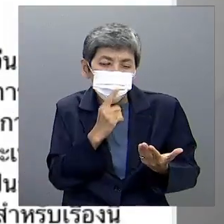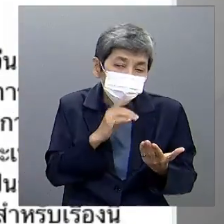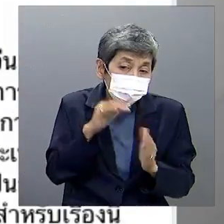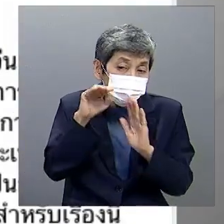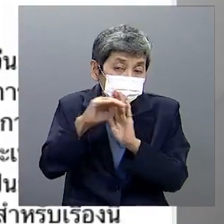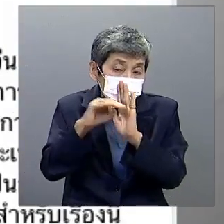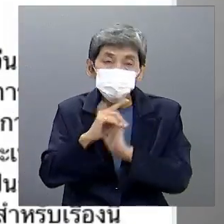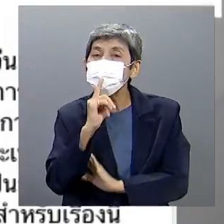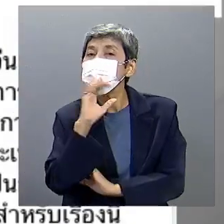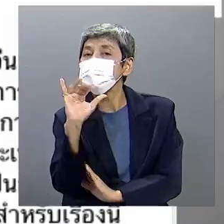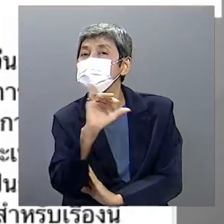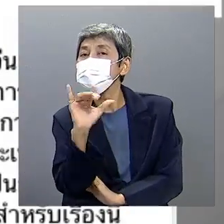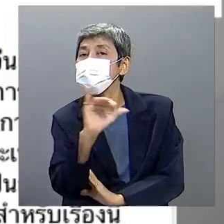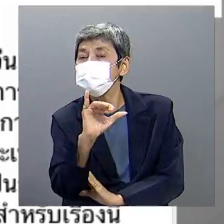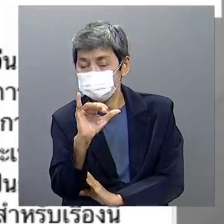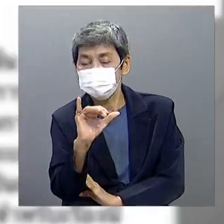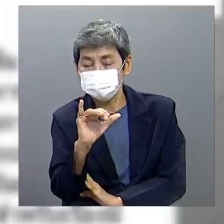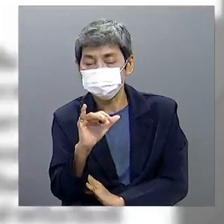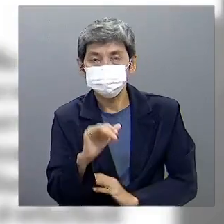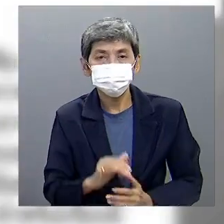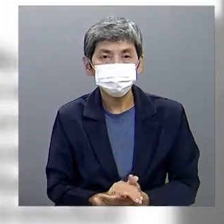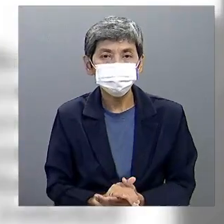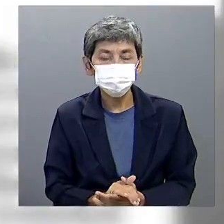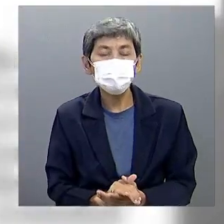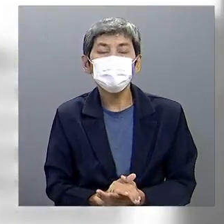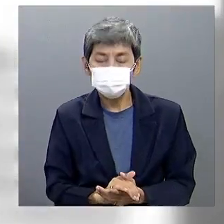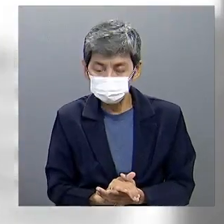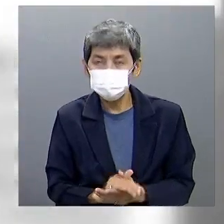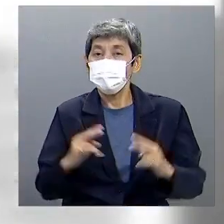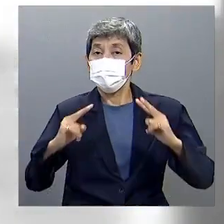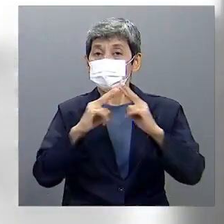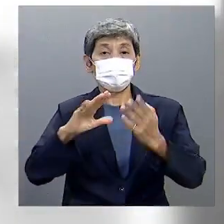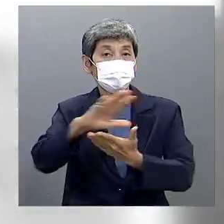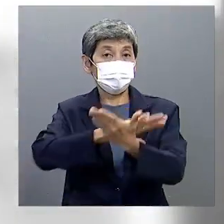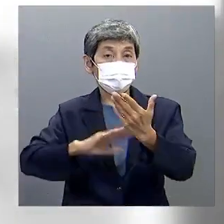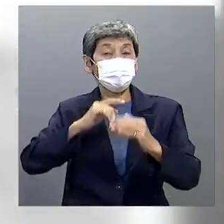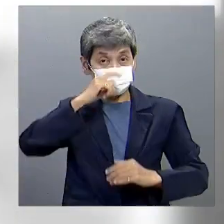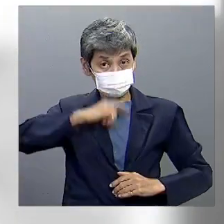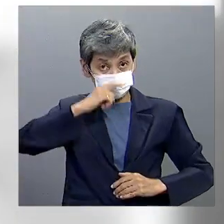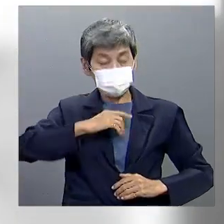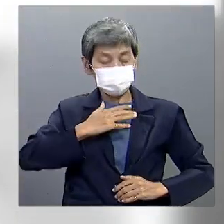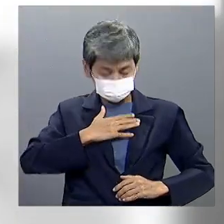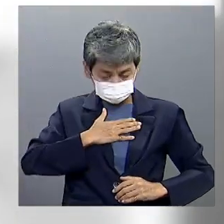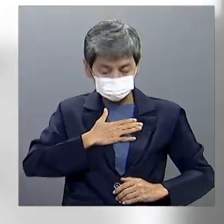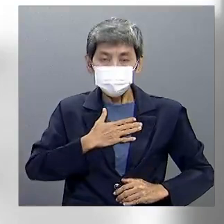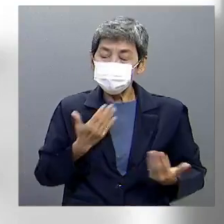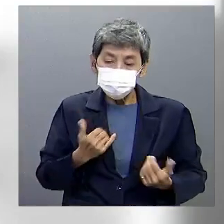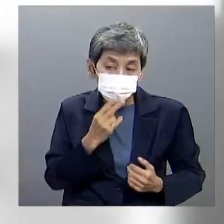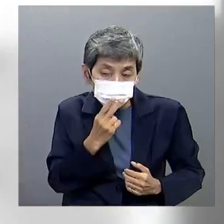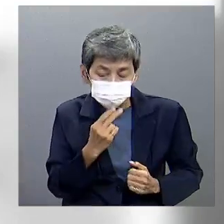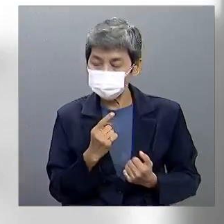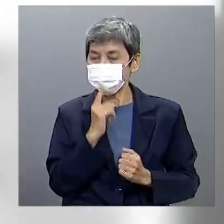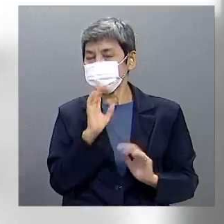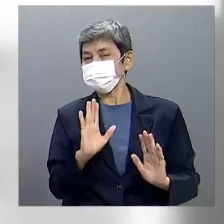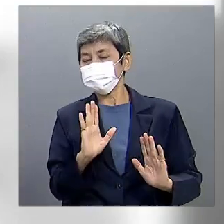าหลังการเยือนไต้หวันของนางเพโลซีนะคะเช่นเดียวกับกระทรวงการต่างประเทศของไทยที่ก็ยังไม่มีการแถลงท่าทีใดๆณ